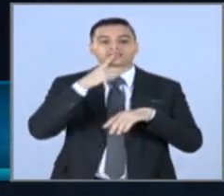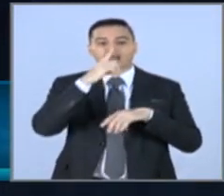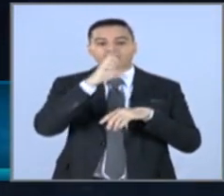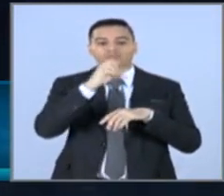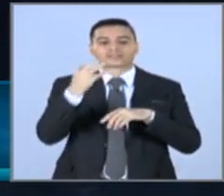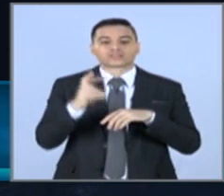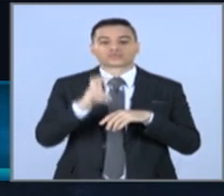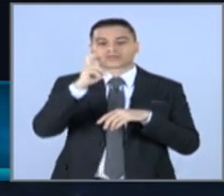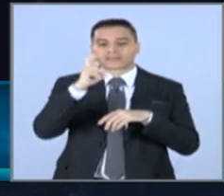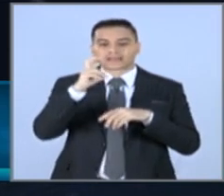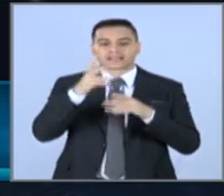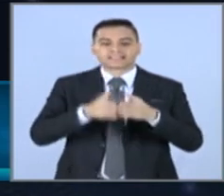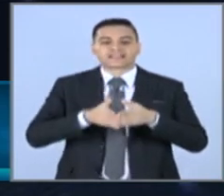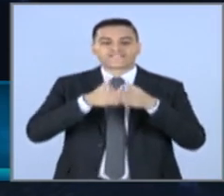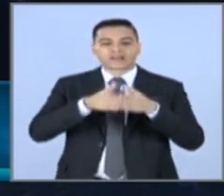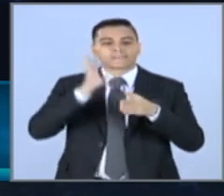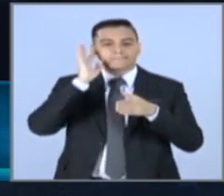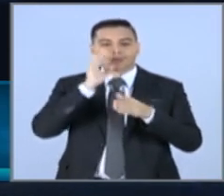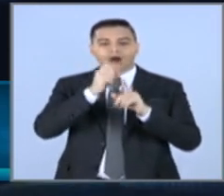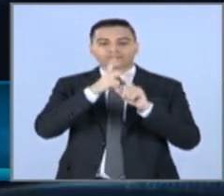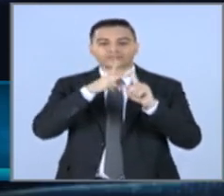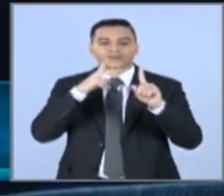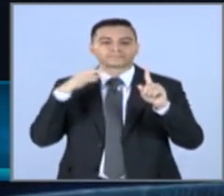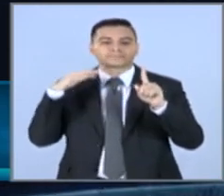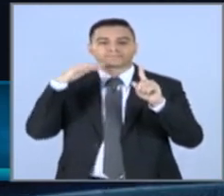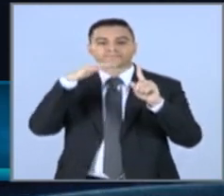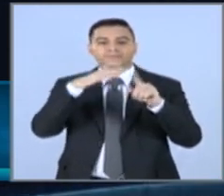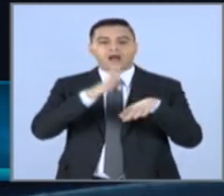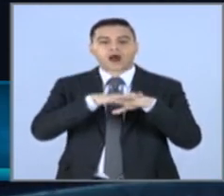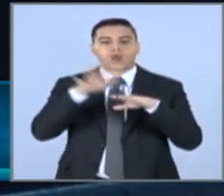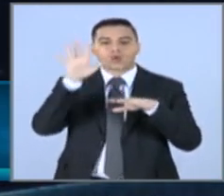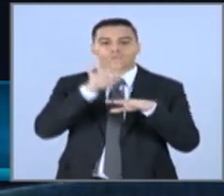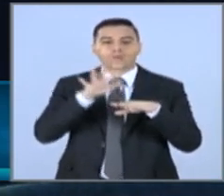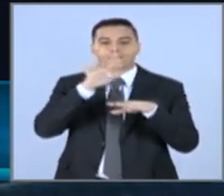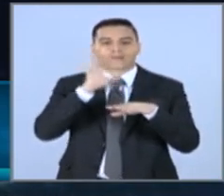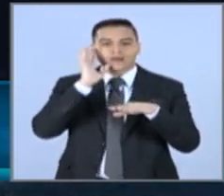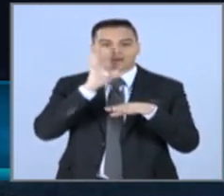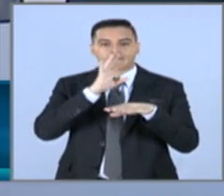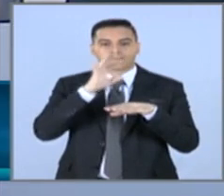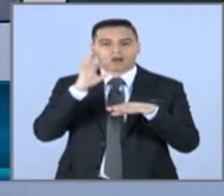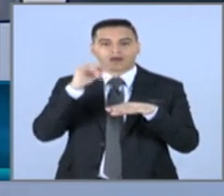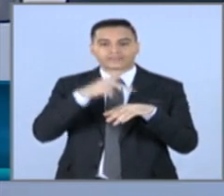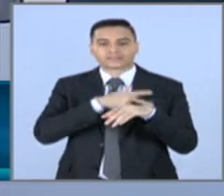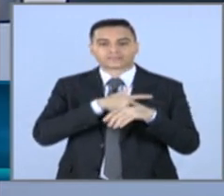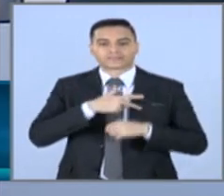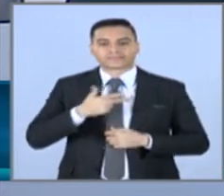1973 ميلادياً كسفينة شحن تابعة لإحدى الدول الأوروبية، فما